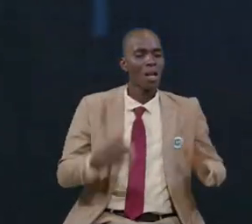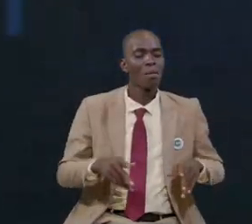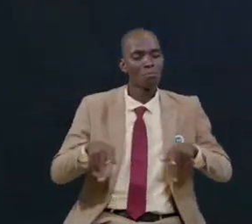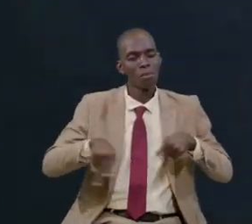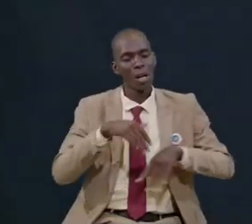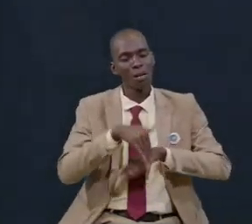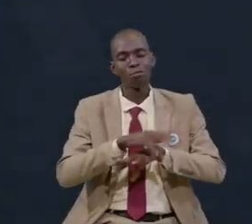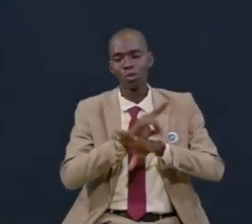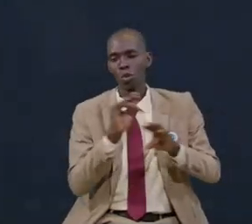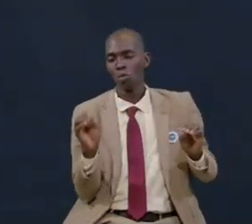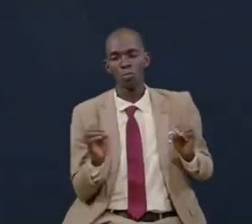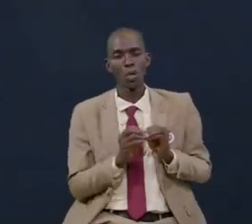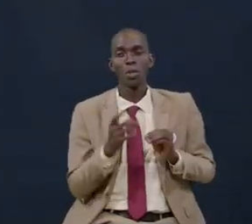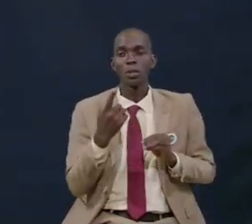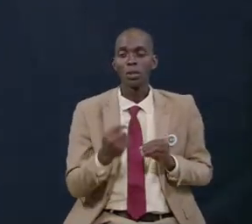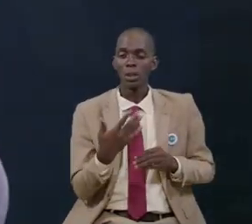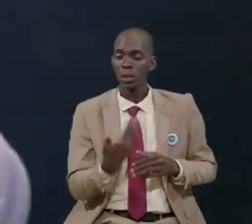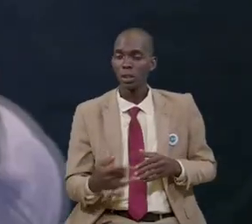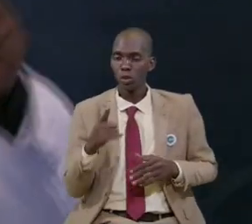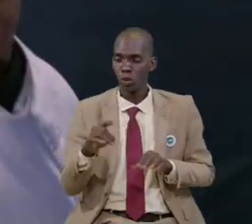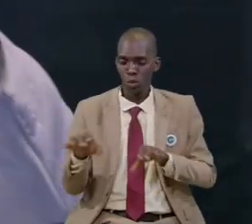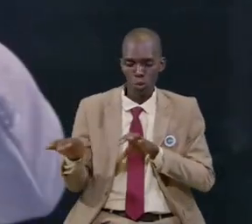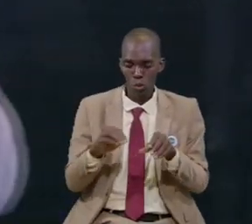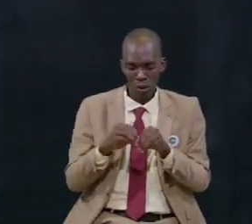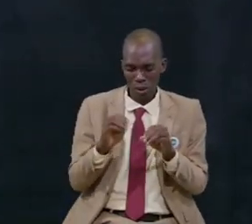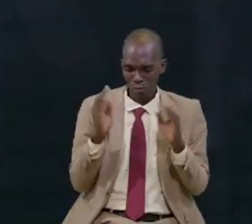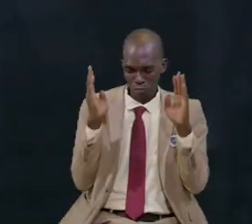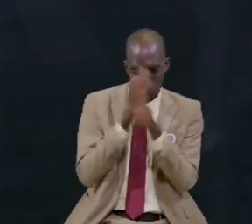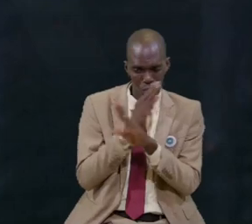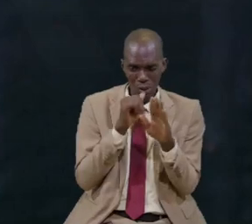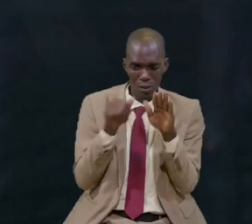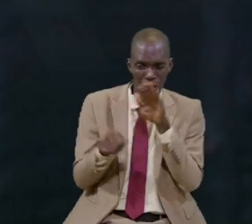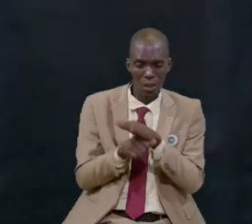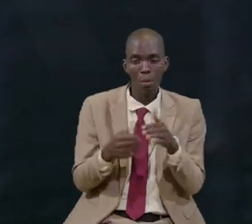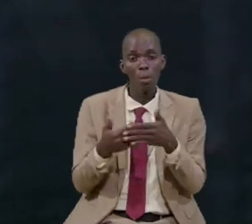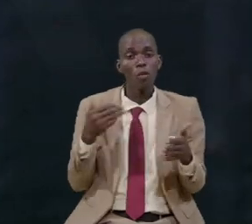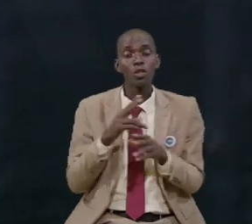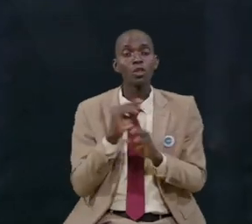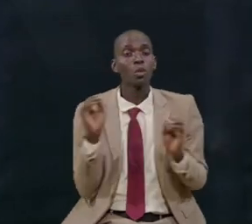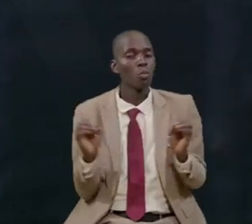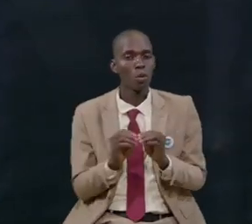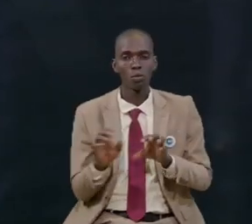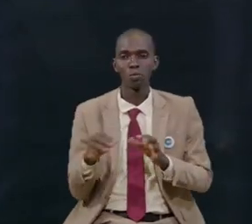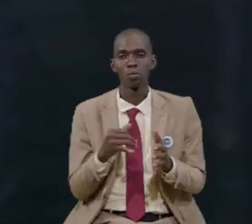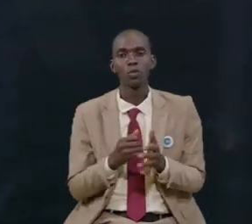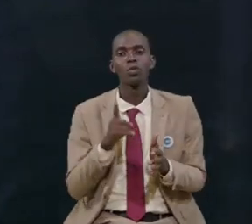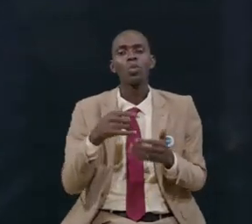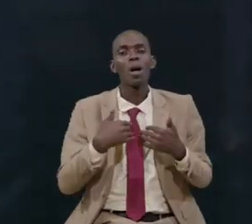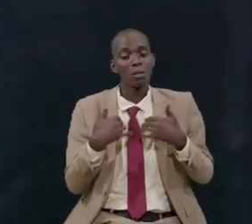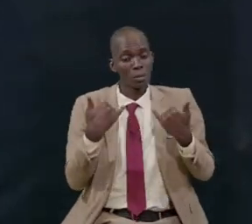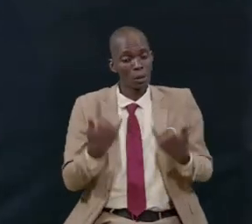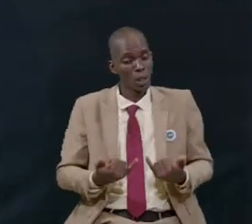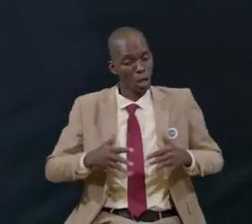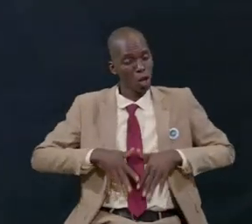vous ne faites plus cela. Ce que vous faites secrètement, vous ne faites plus ça. Vous avez confessé et délaissé